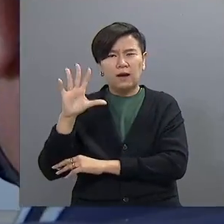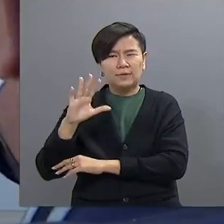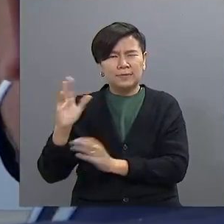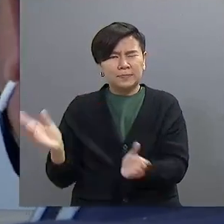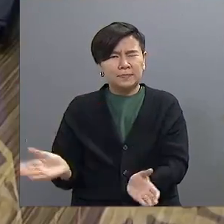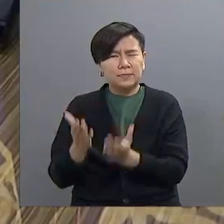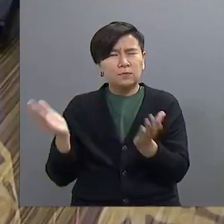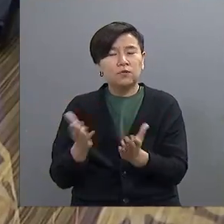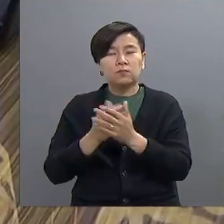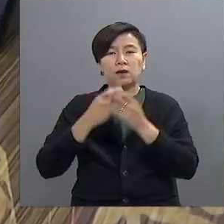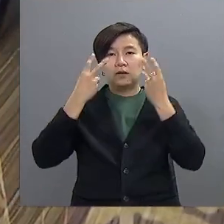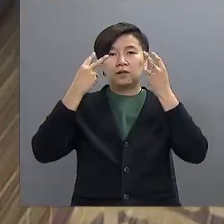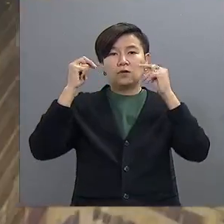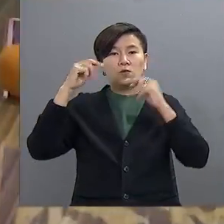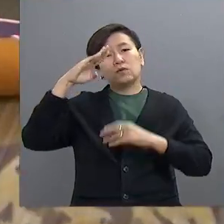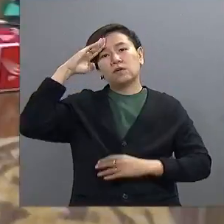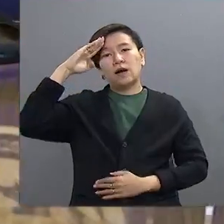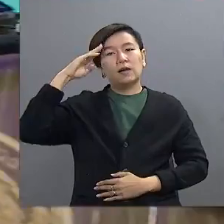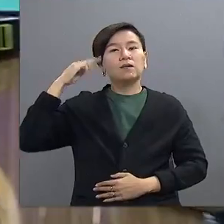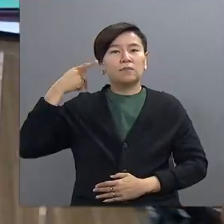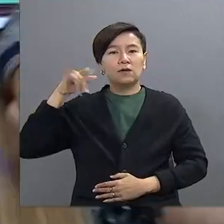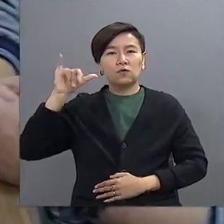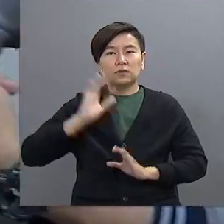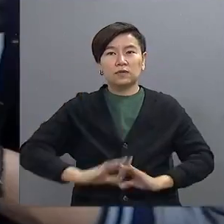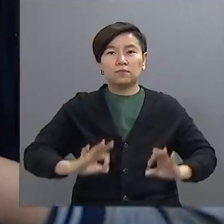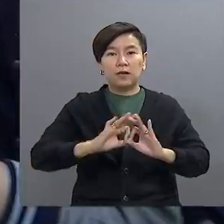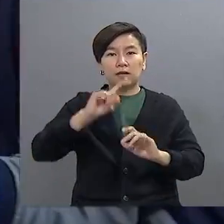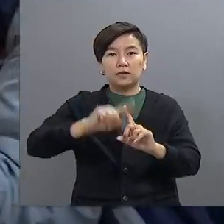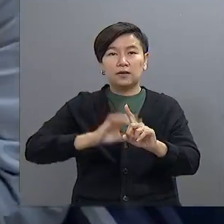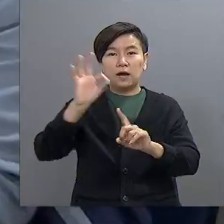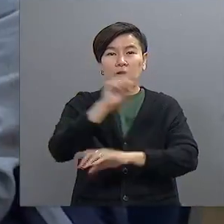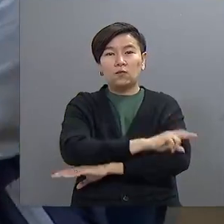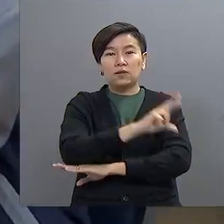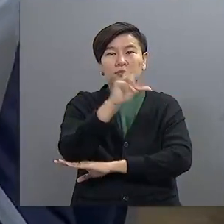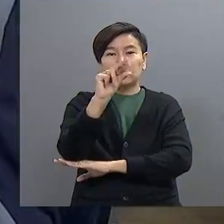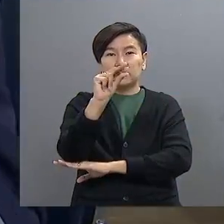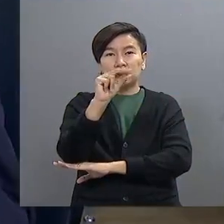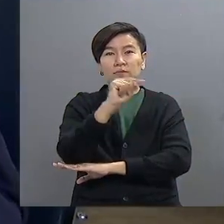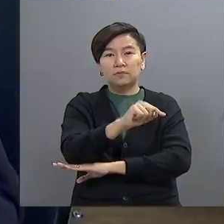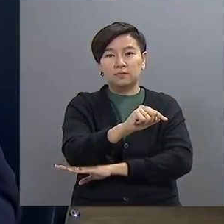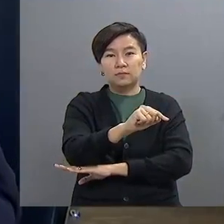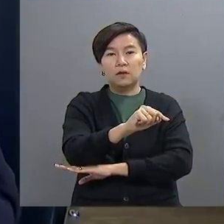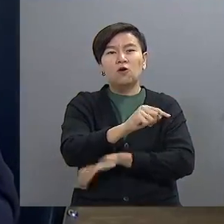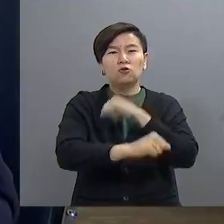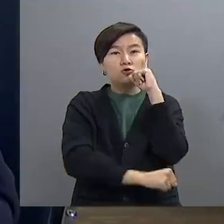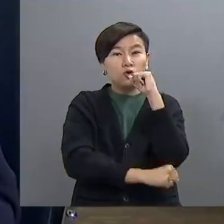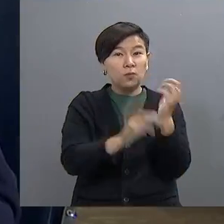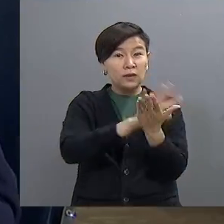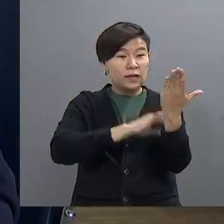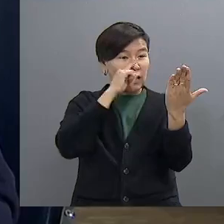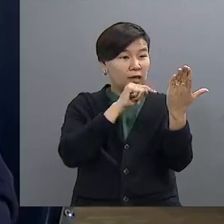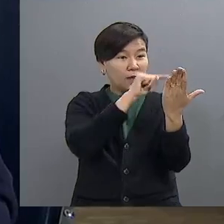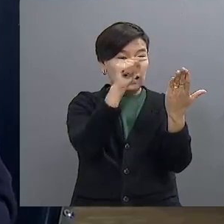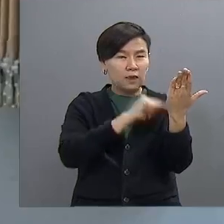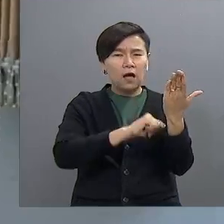ว่าความจนต้องหมดประเทศ30กันยายนนี้ทางอำเภอค่ะเขาก็จะส่งเจ้าหน้าที่ไปสำรวจพูด